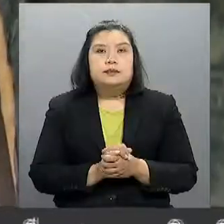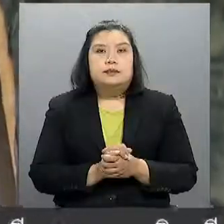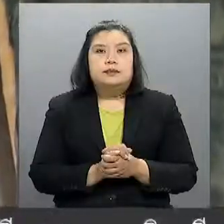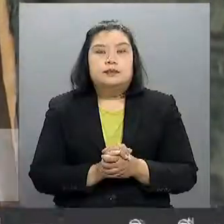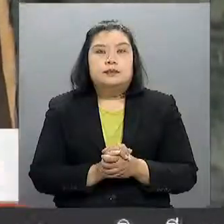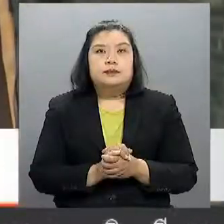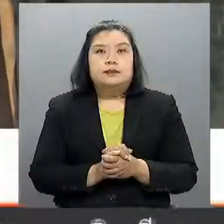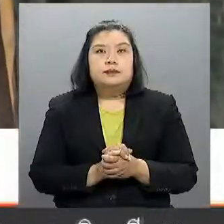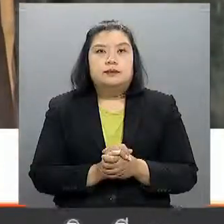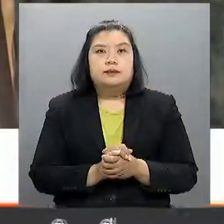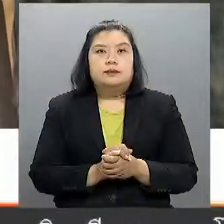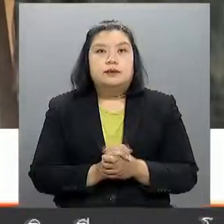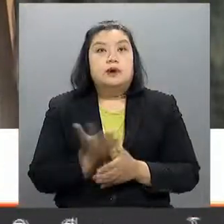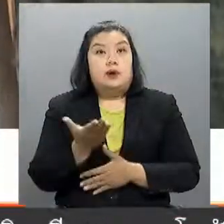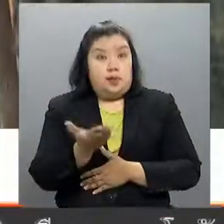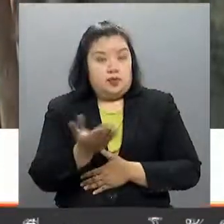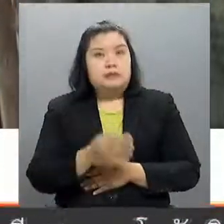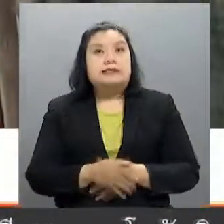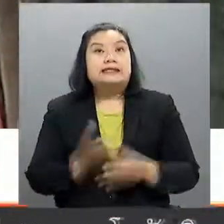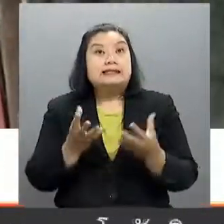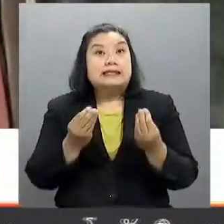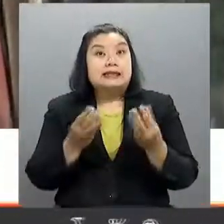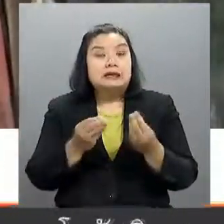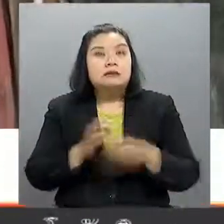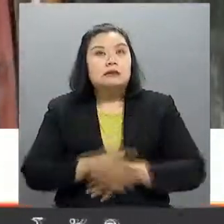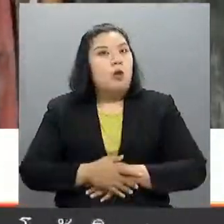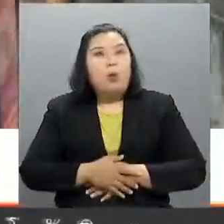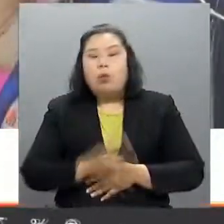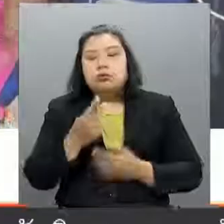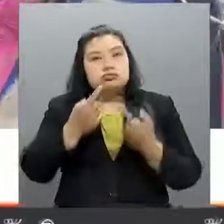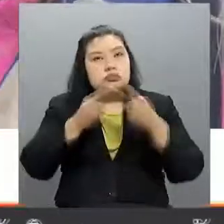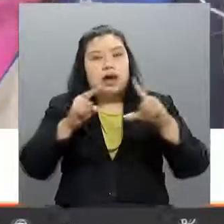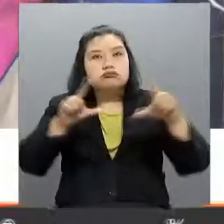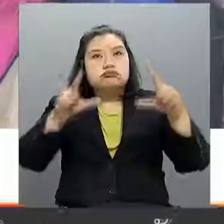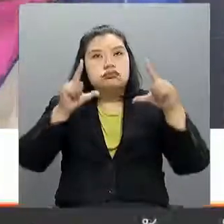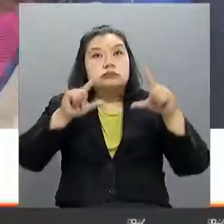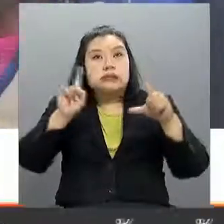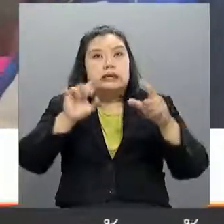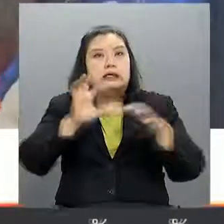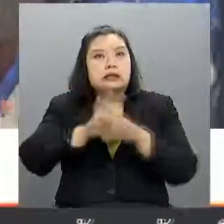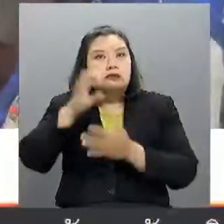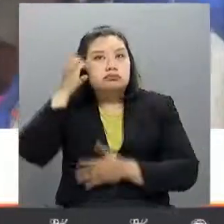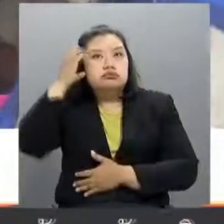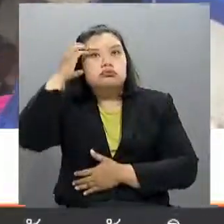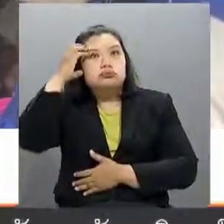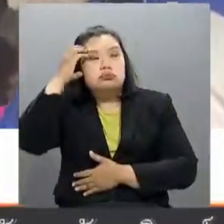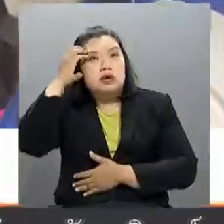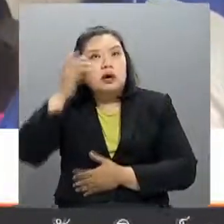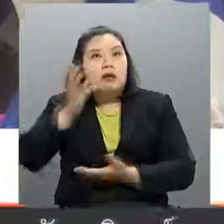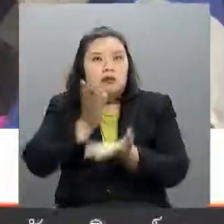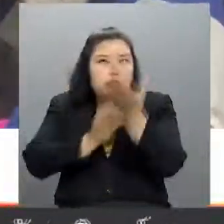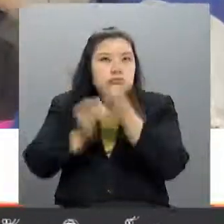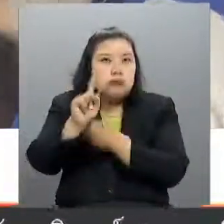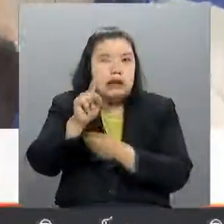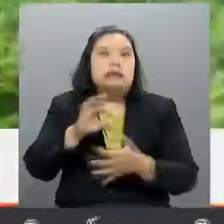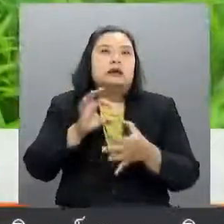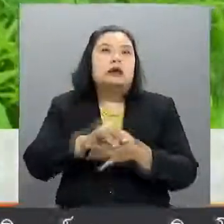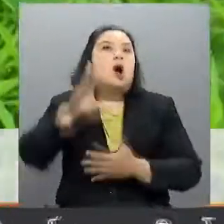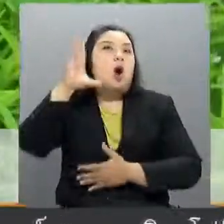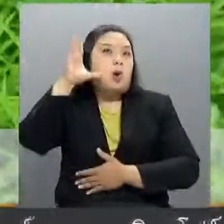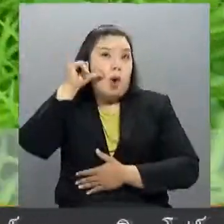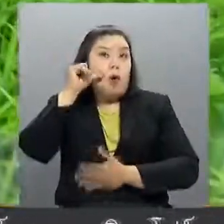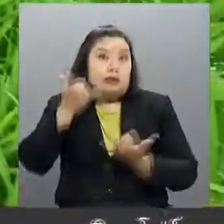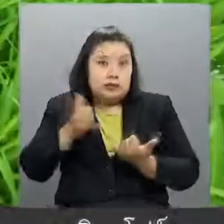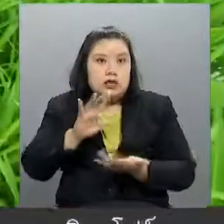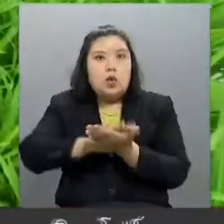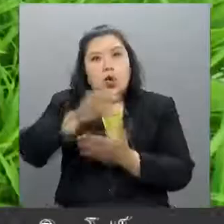มหัศจรรย์แห่งการเรียนรู้เรื่องของพ่อที่โรงเรียนวัดบางสามจังหวัดสุพรรณบุรีเป็น